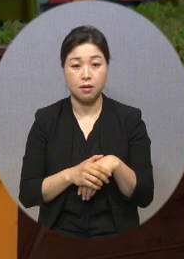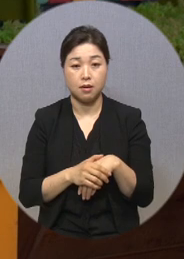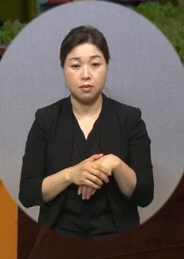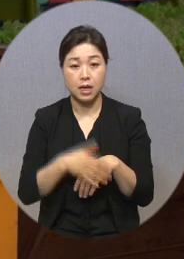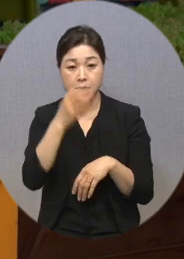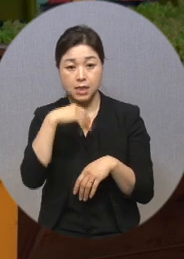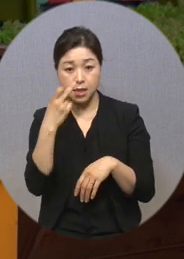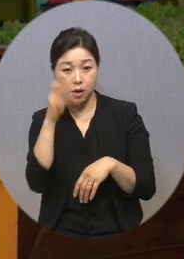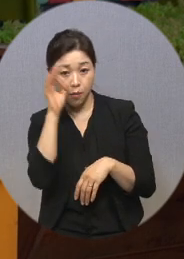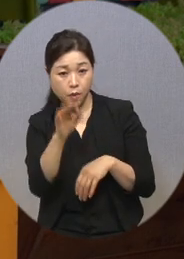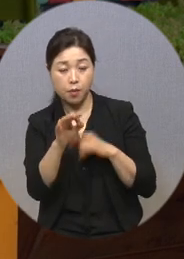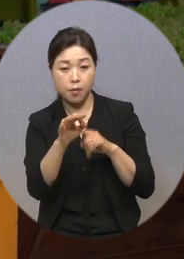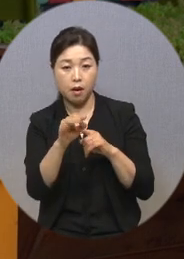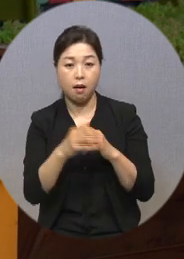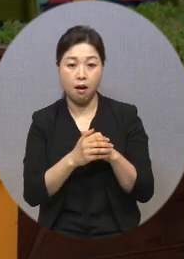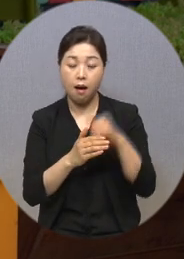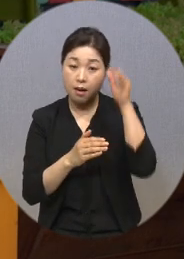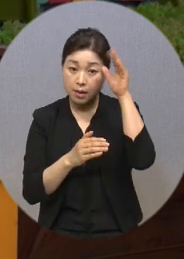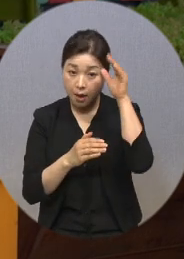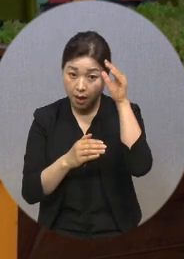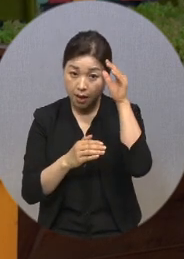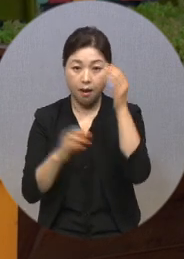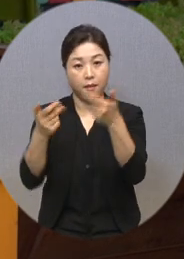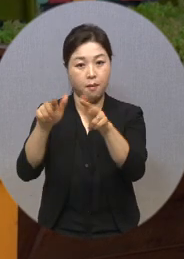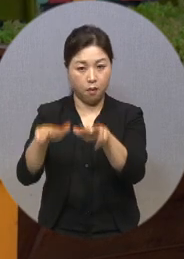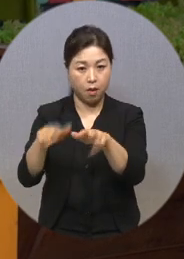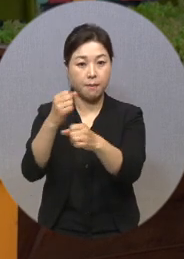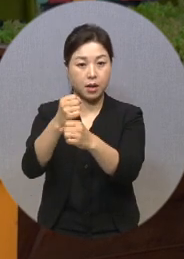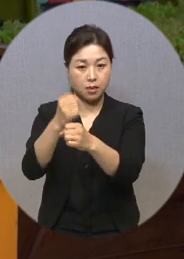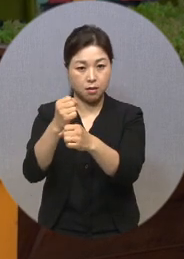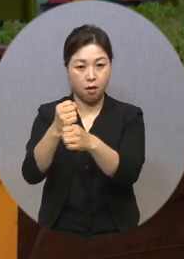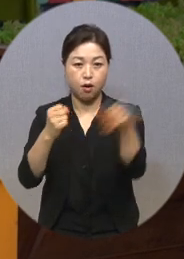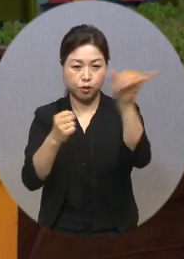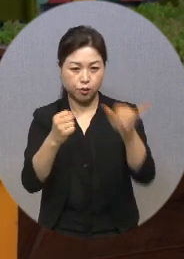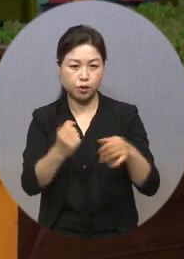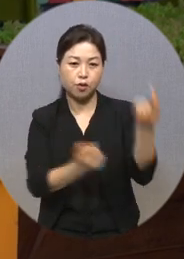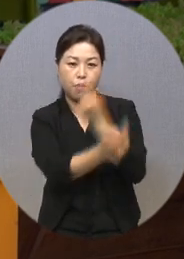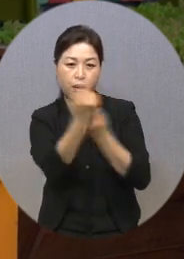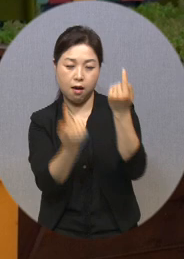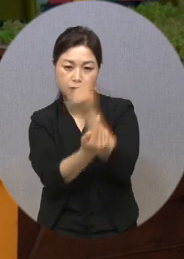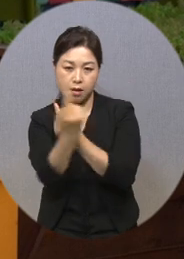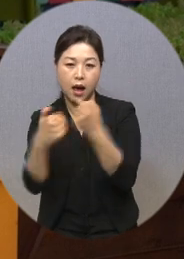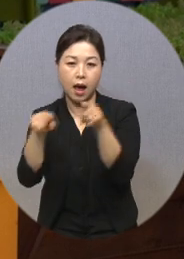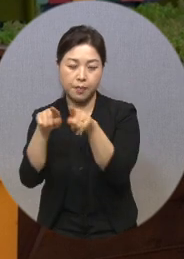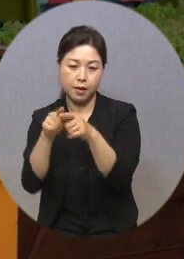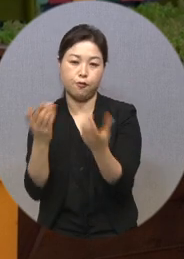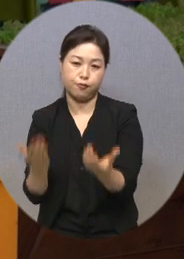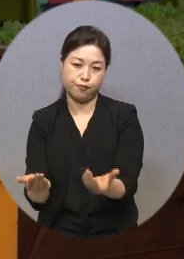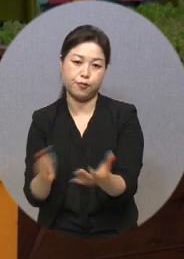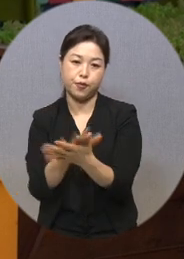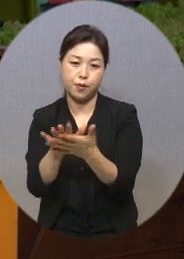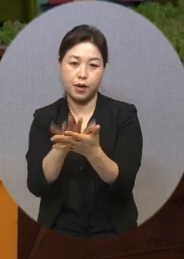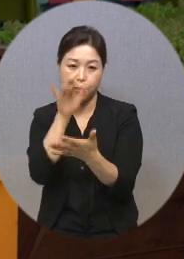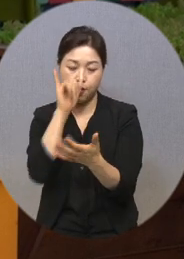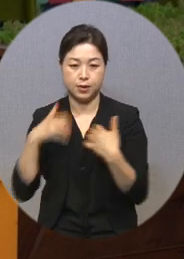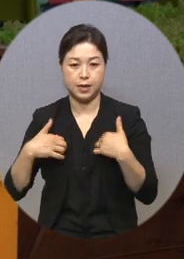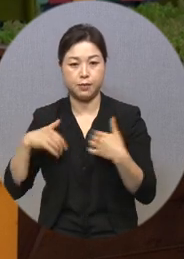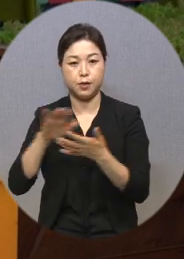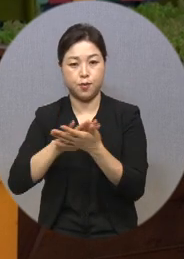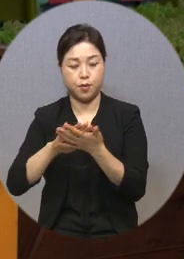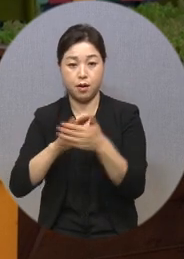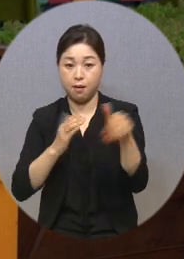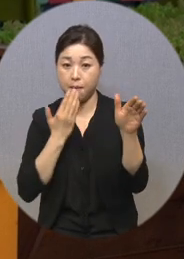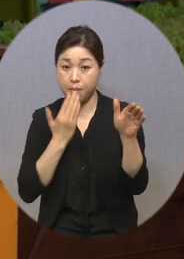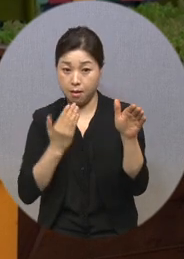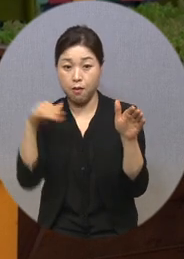애견 테마파크 를 조성해서 전국에서 많은 사람들이 와서 함께 휴가도 즐기고 함께 재밌게 놀다 갈 수